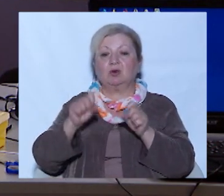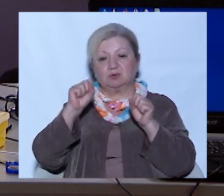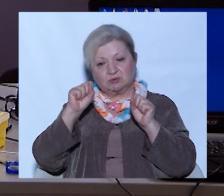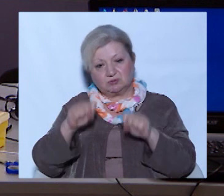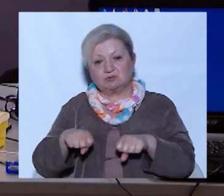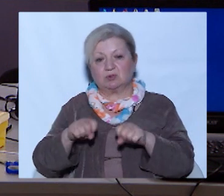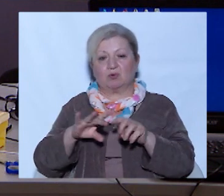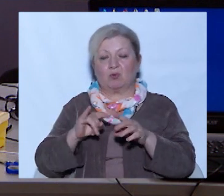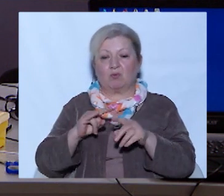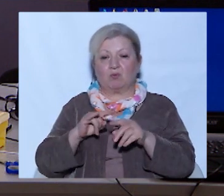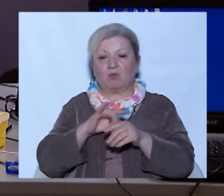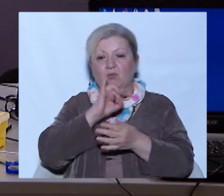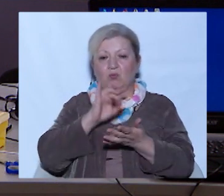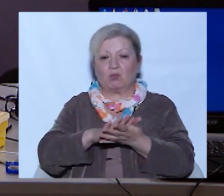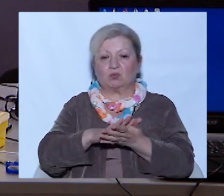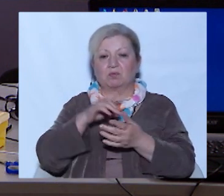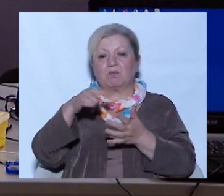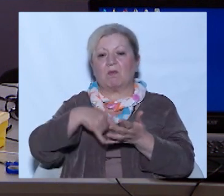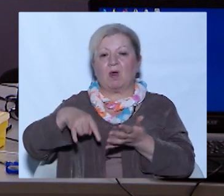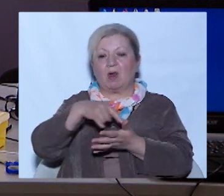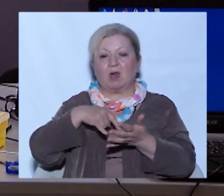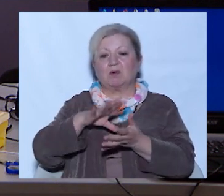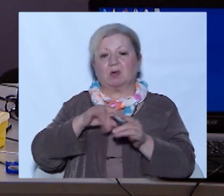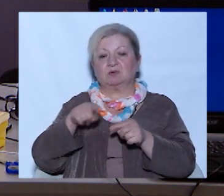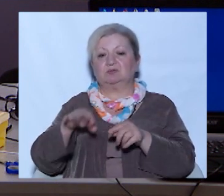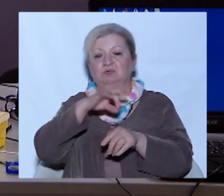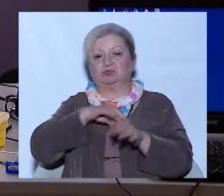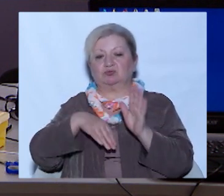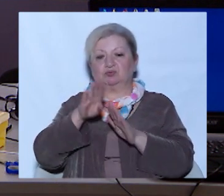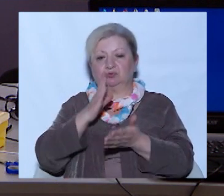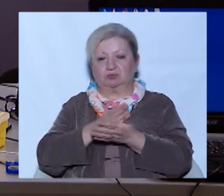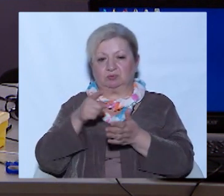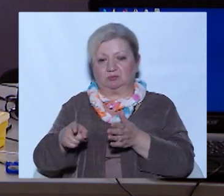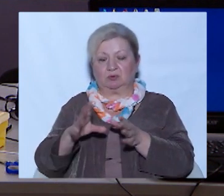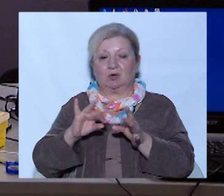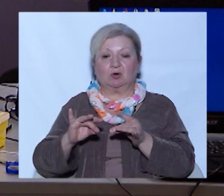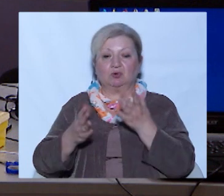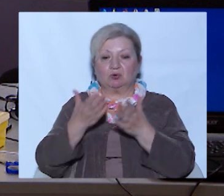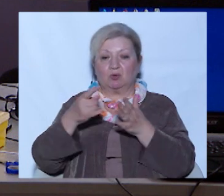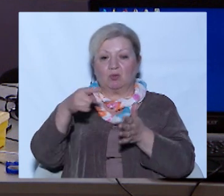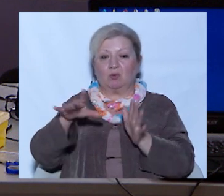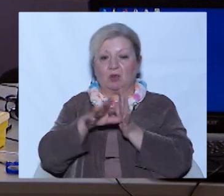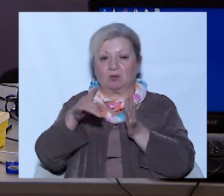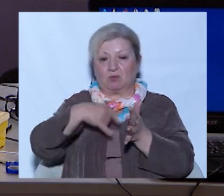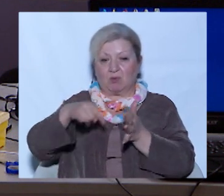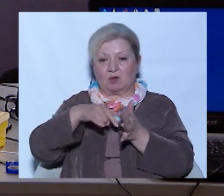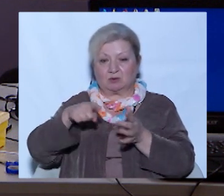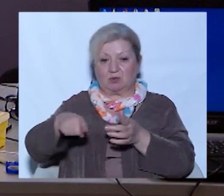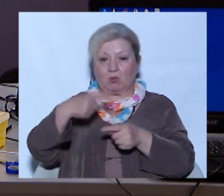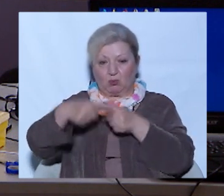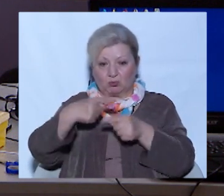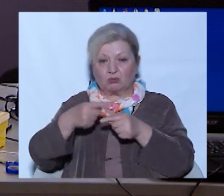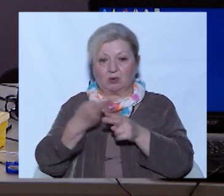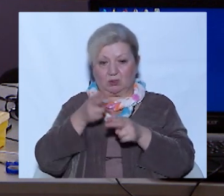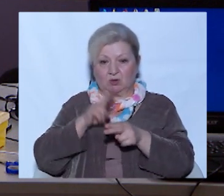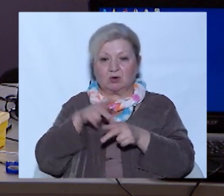ჩვენ ჩვეულებრივი მუდმივ მაგნიტს ებრუნა, მაგრამ ესე უფრო ეფექტურია. ელექტრომაგნიტი რა კი ბრუნავს? ელექტრომაგნიტს